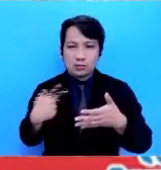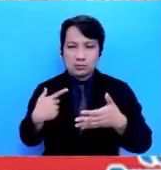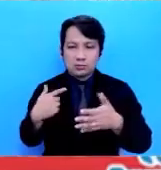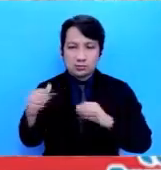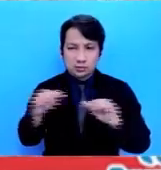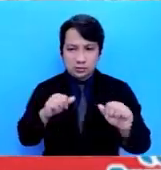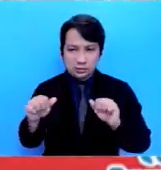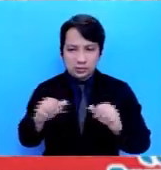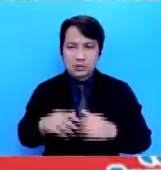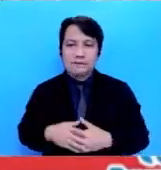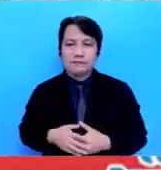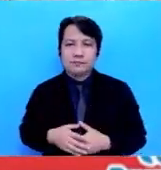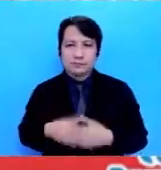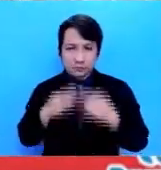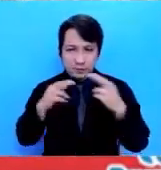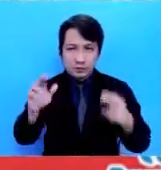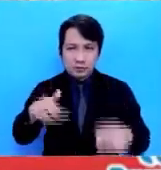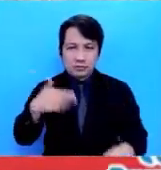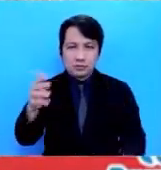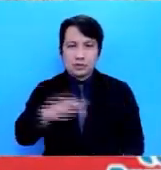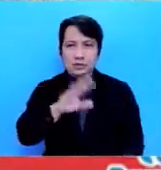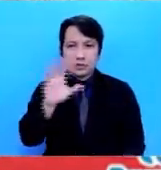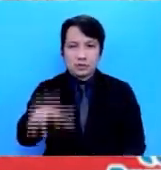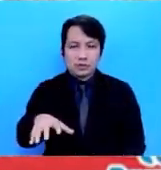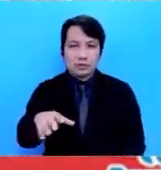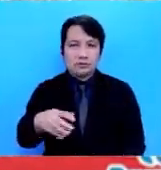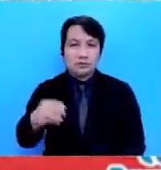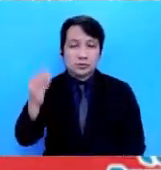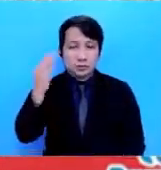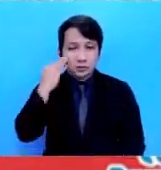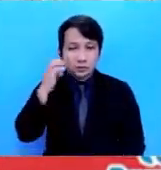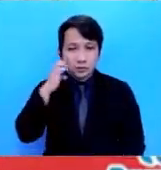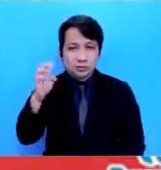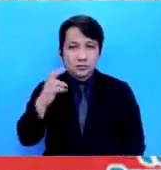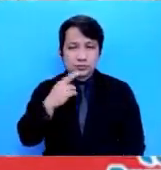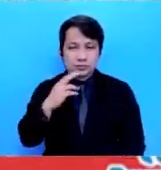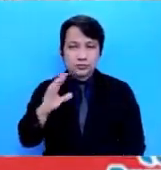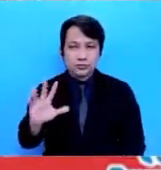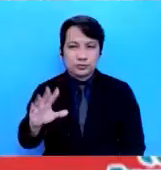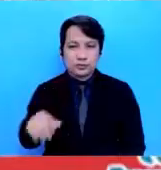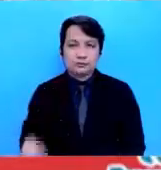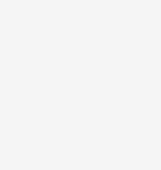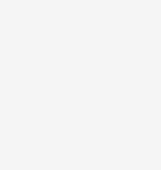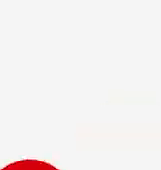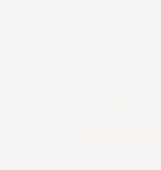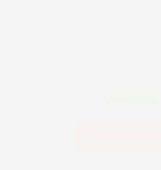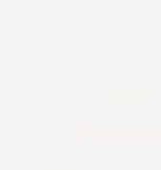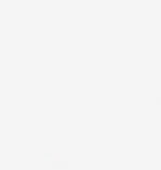aktibidad. Nagbabalita mula sa frontline, Marian Enriquez, News 5.